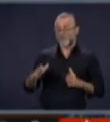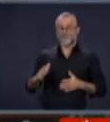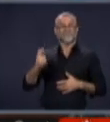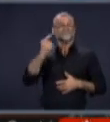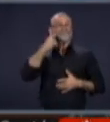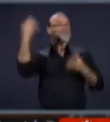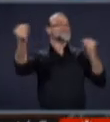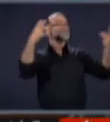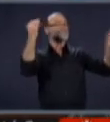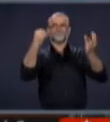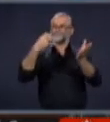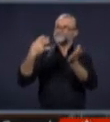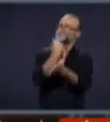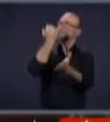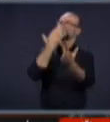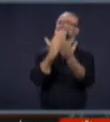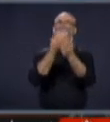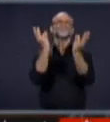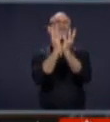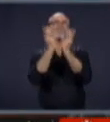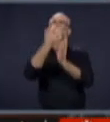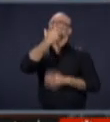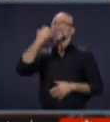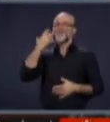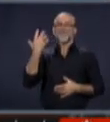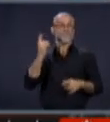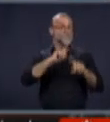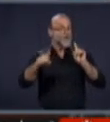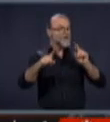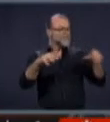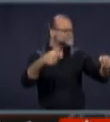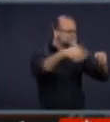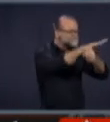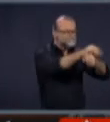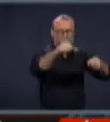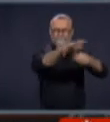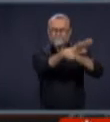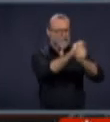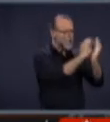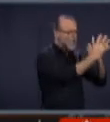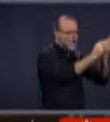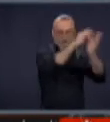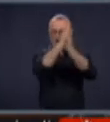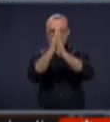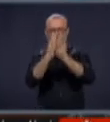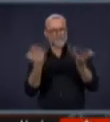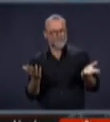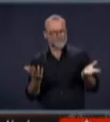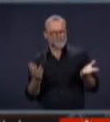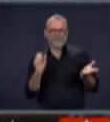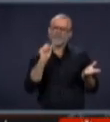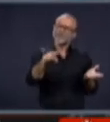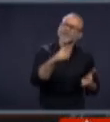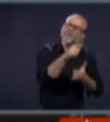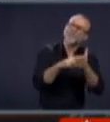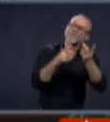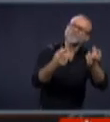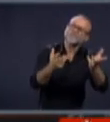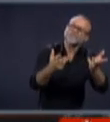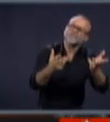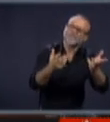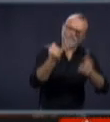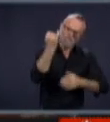Plusieurs Québécois ont pris l'air pendant la fin de semaine. Il y avait beaucoup de gens dans les parcs. Que